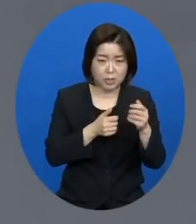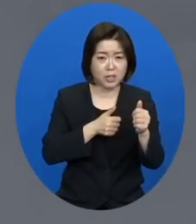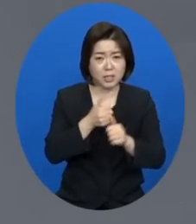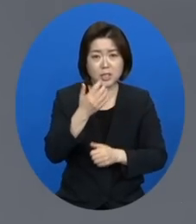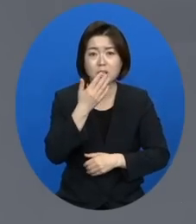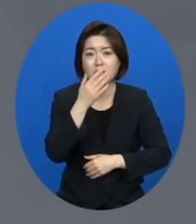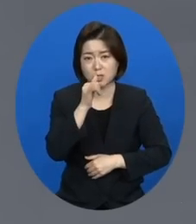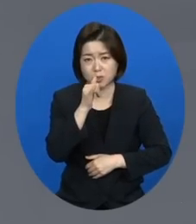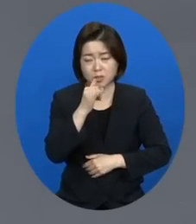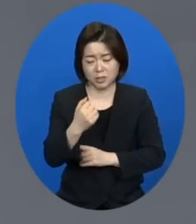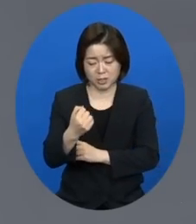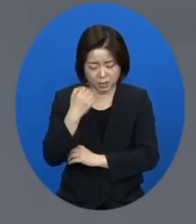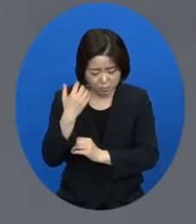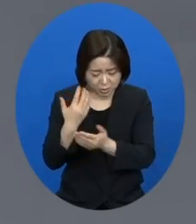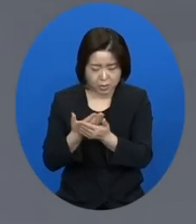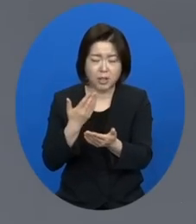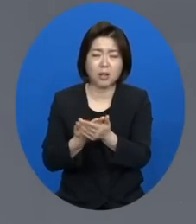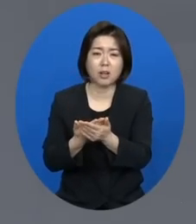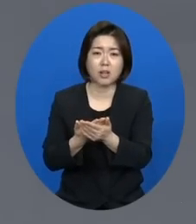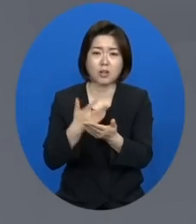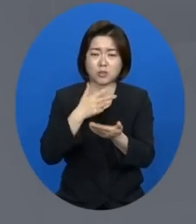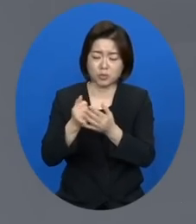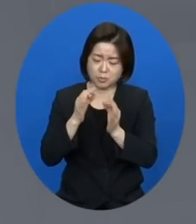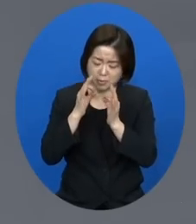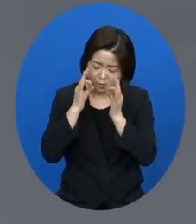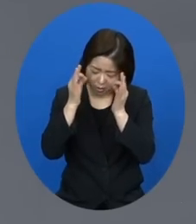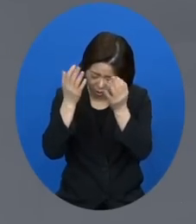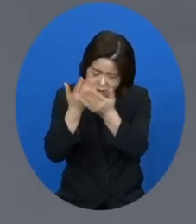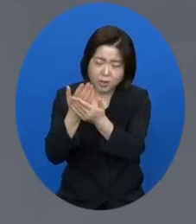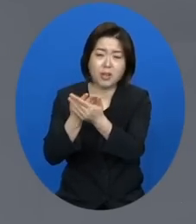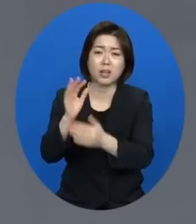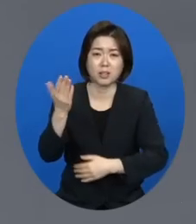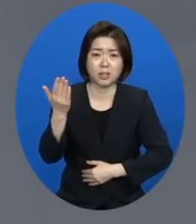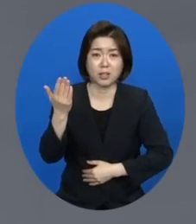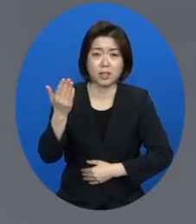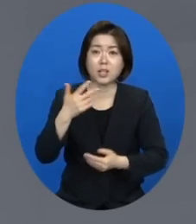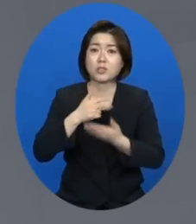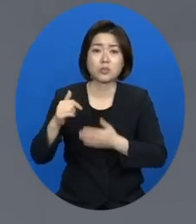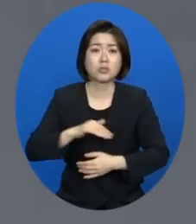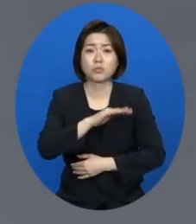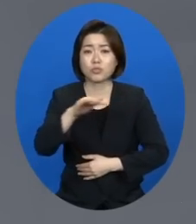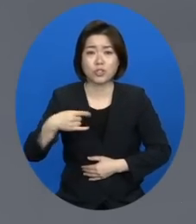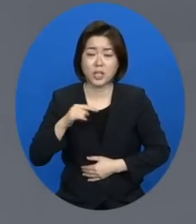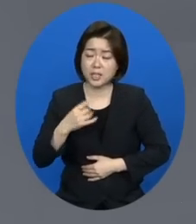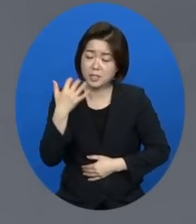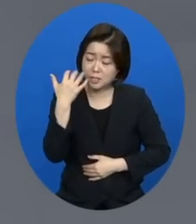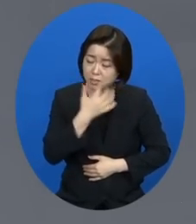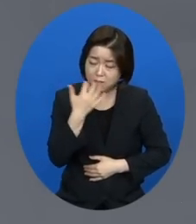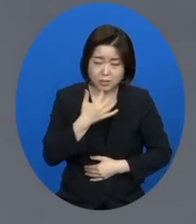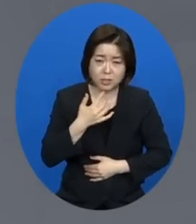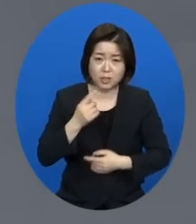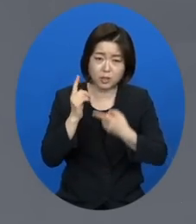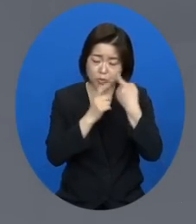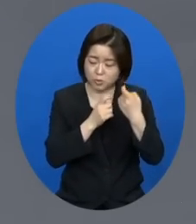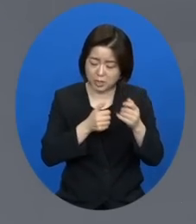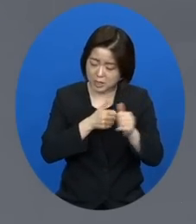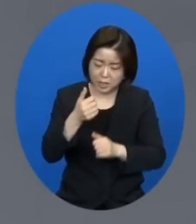있는 힘을 달라고 주님께 간구해야 될 것입니다. 주님, 우리에게는 이 성적인 유혹을 이길 힘이